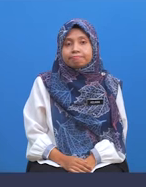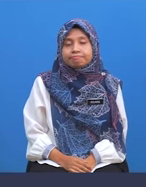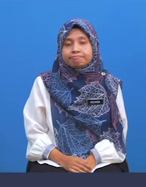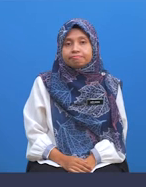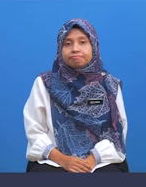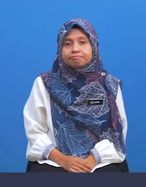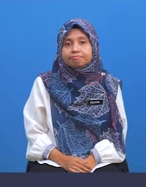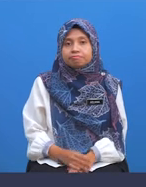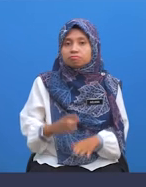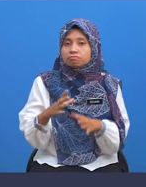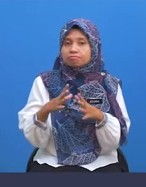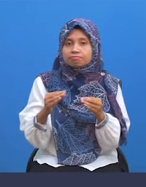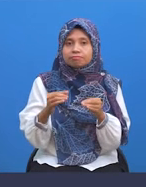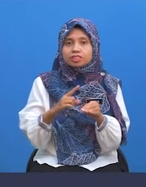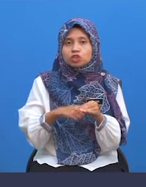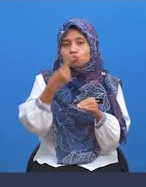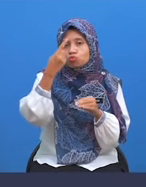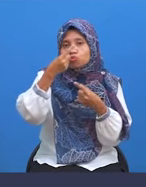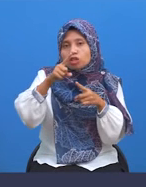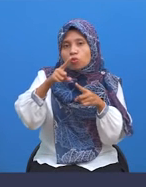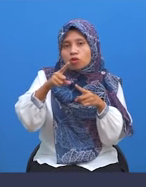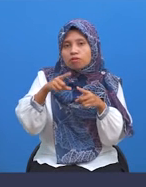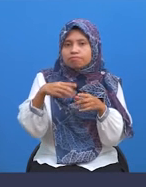Murid-murid boleh mula menjawab sekarang.